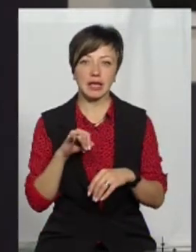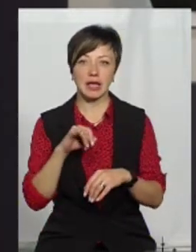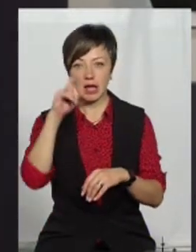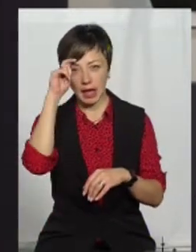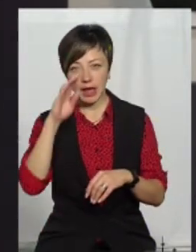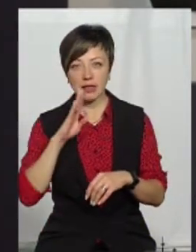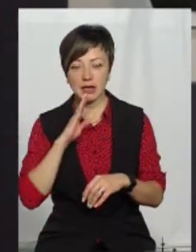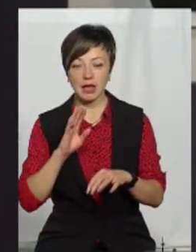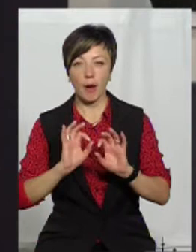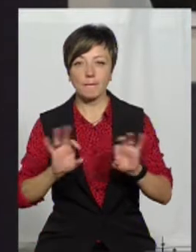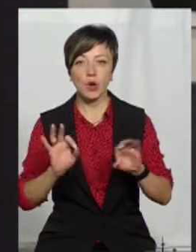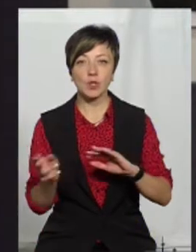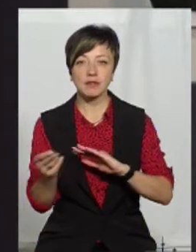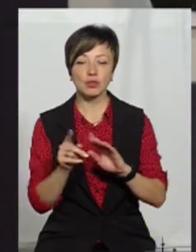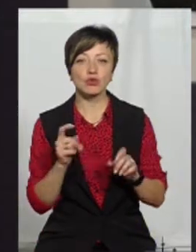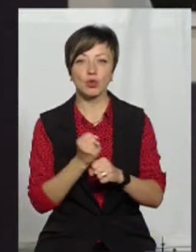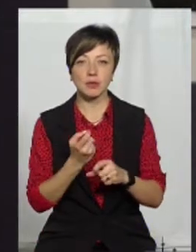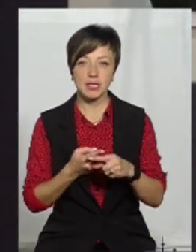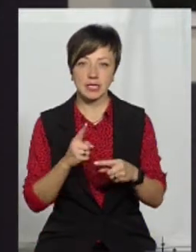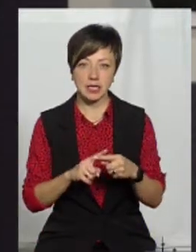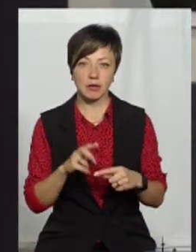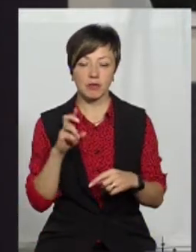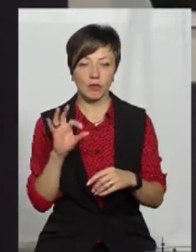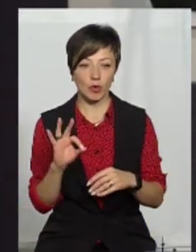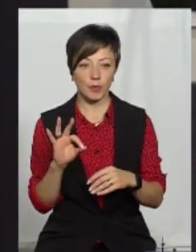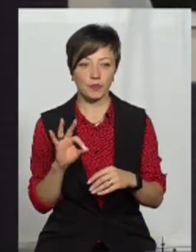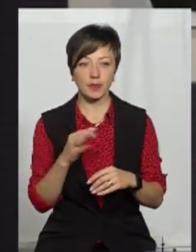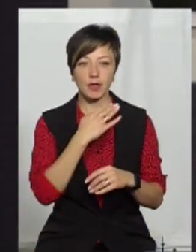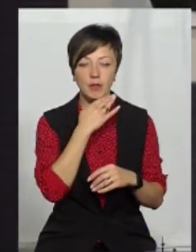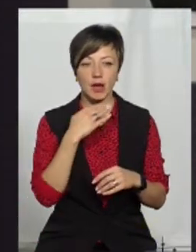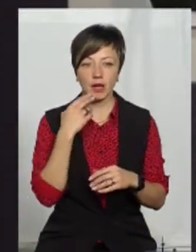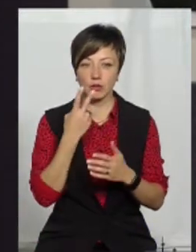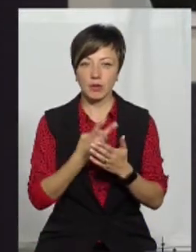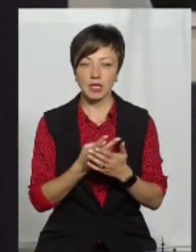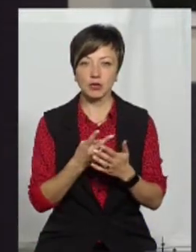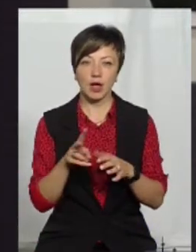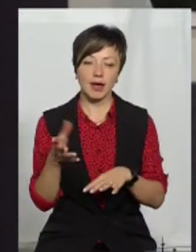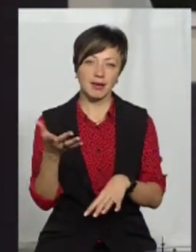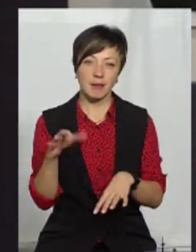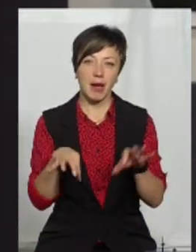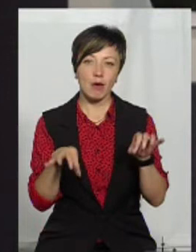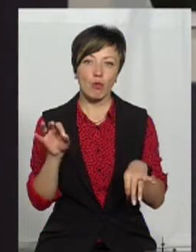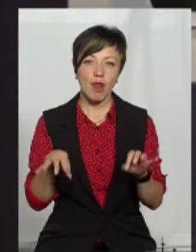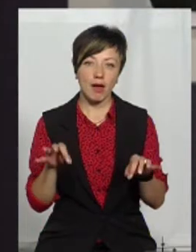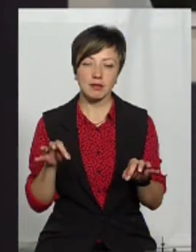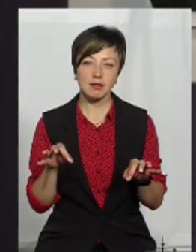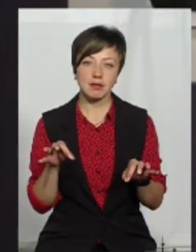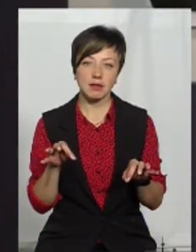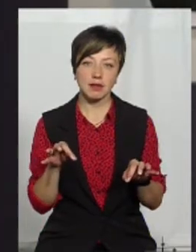гендерна просвіта. Що робиться з цим? Тому що дуже багато я бачу спекуляцій і